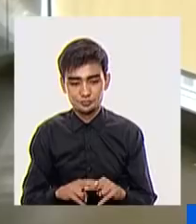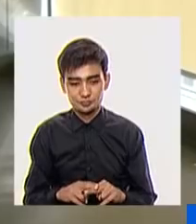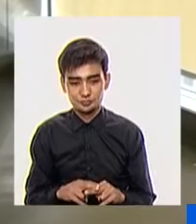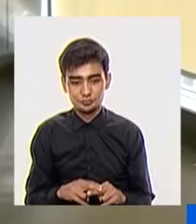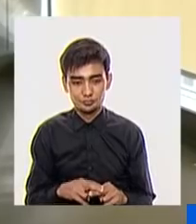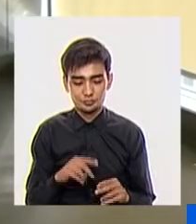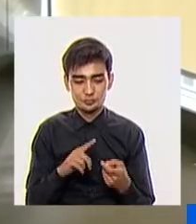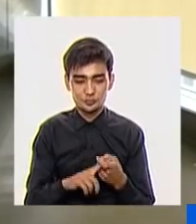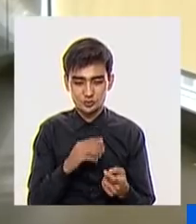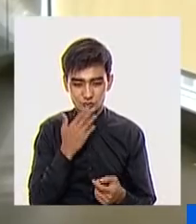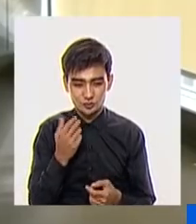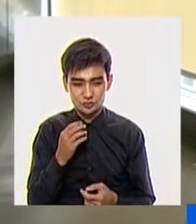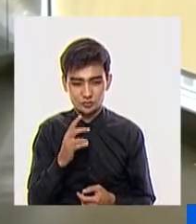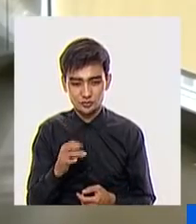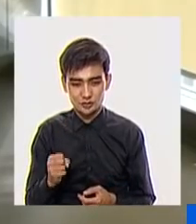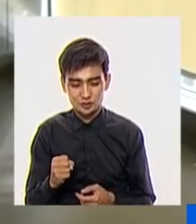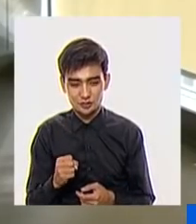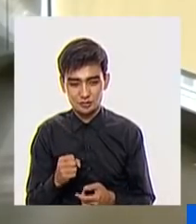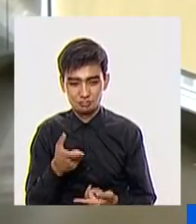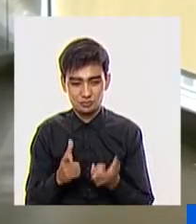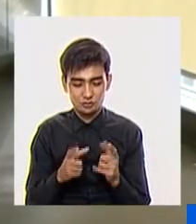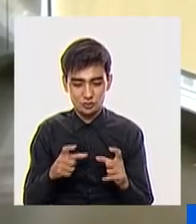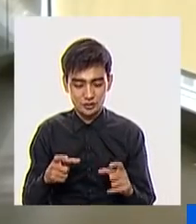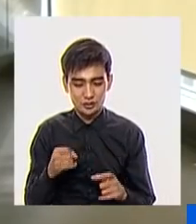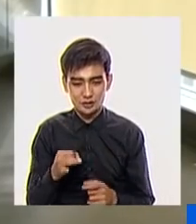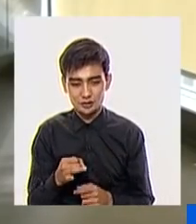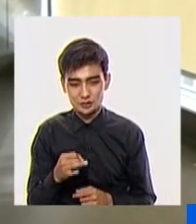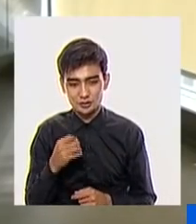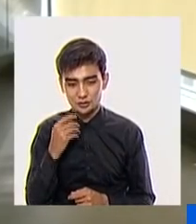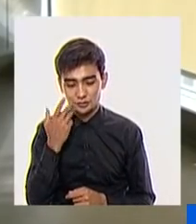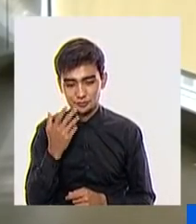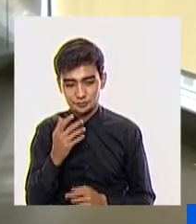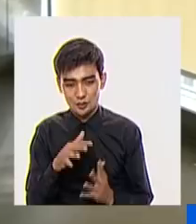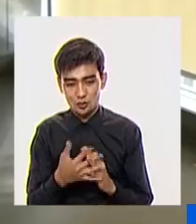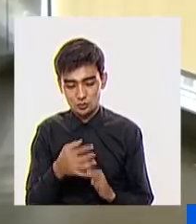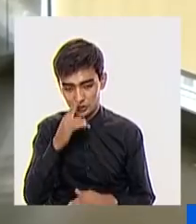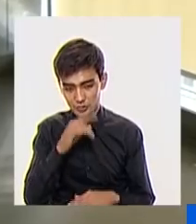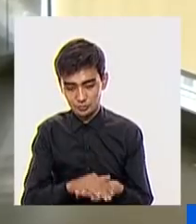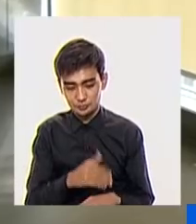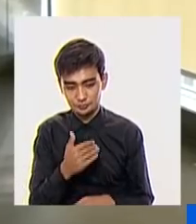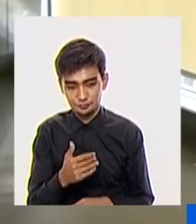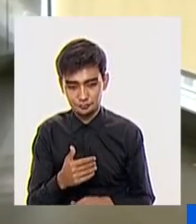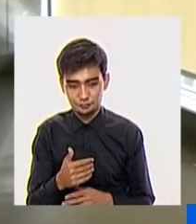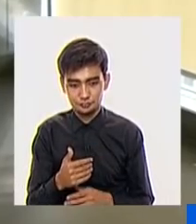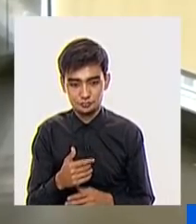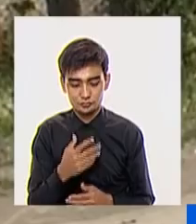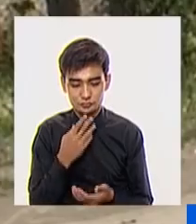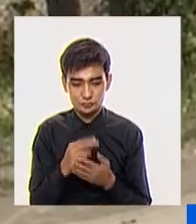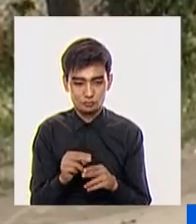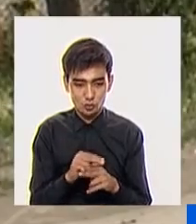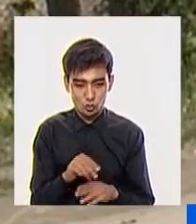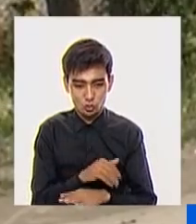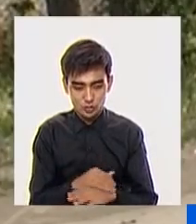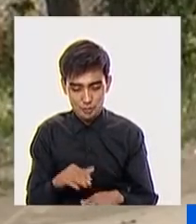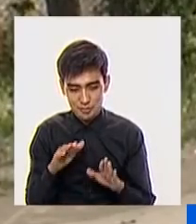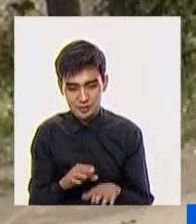очевидно отражаются на жизни конкретных людей. В то время как деятельность сельского акима – это заасфальтировать улицу,